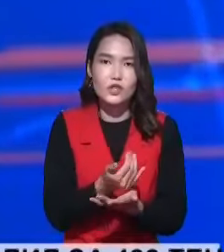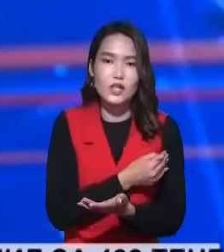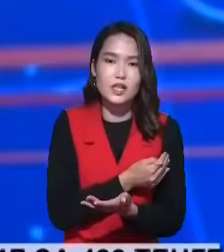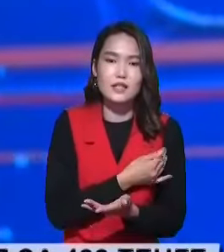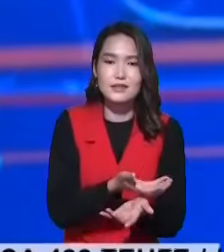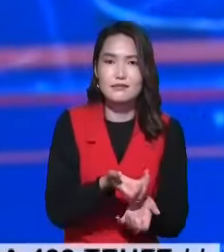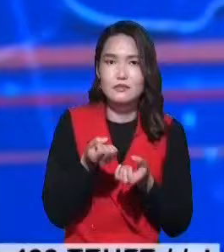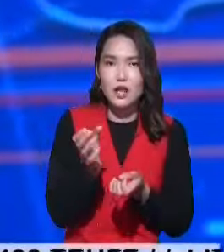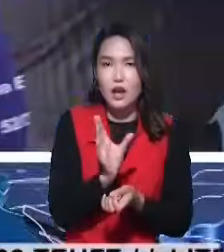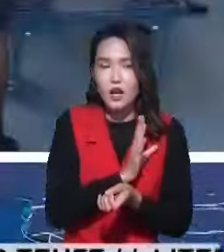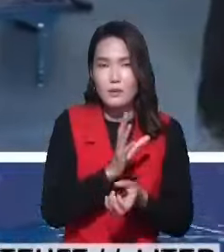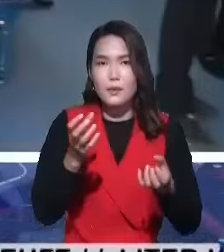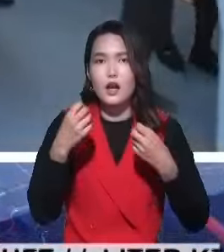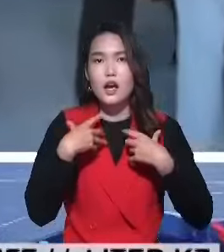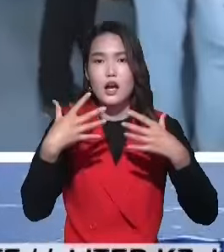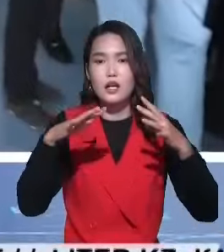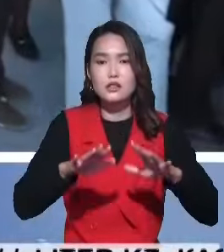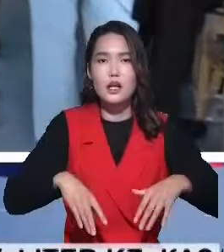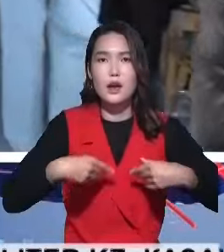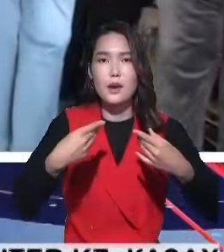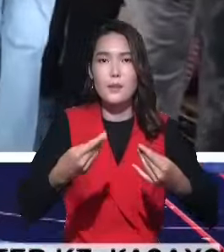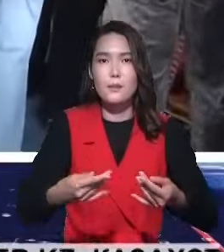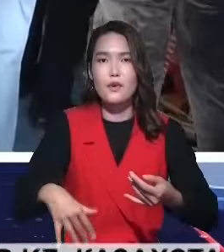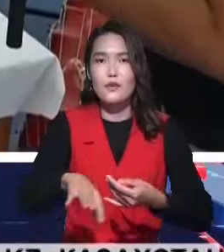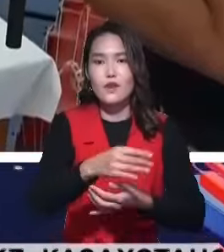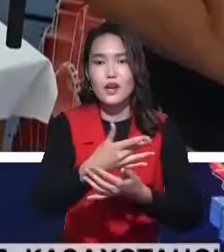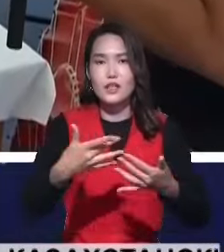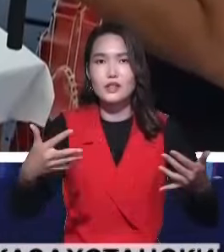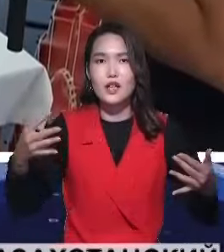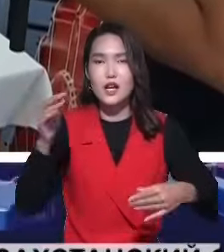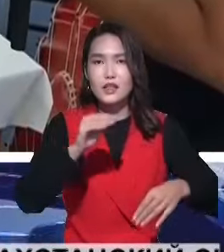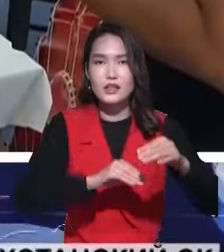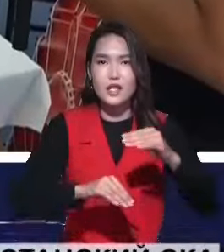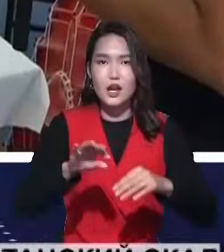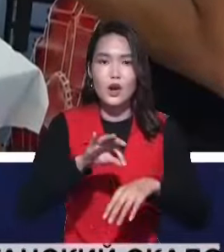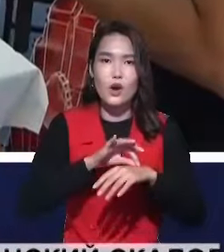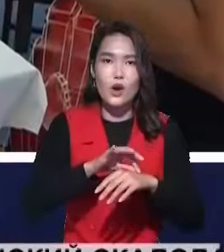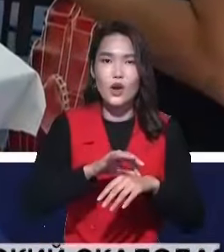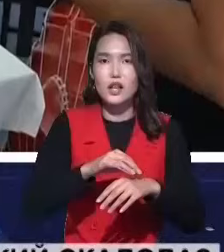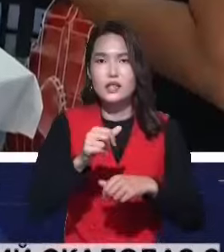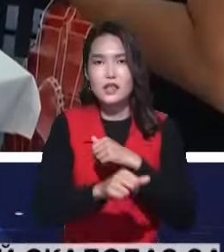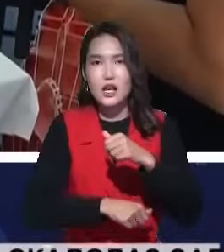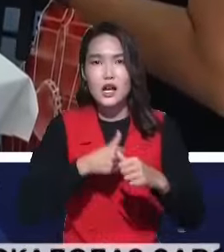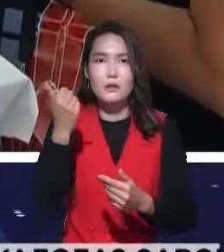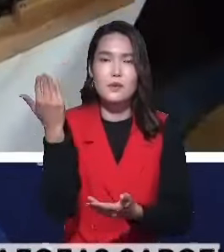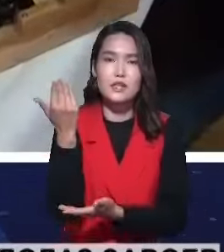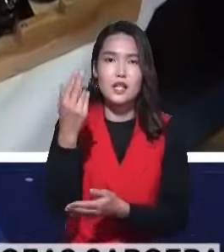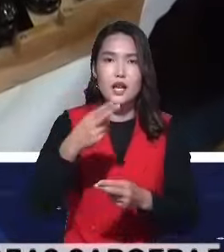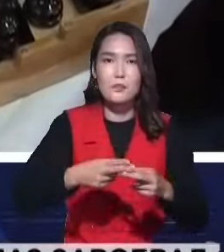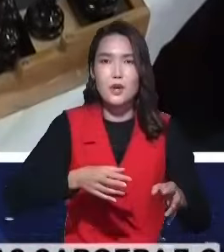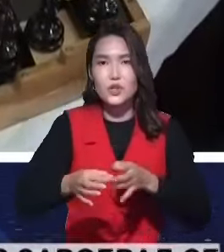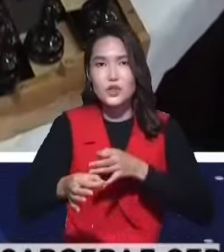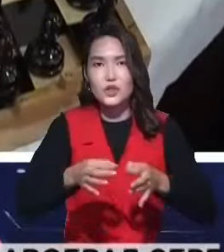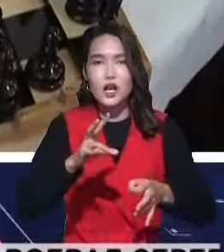их приобрести. На мероприятии были представлены почти все виды производства. Изделия из кожи, ткани, дерева, металла. Это